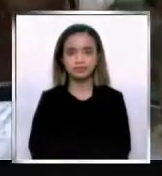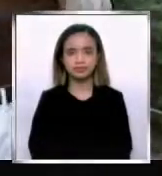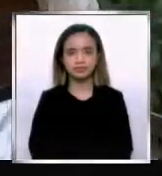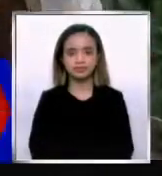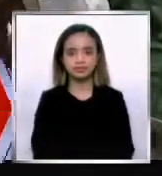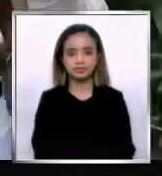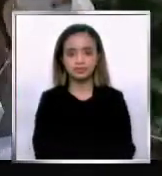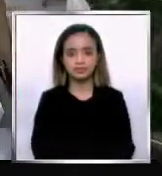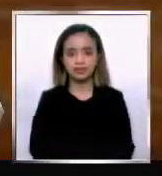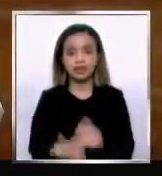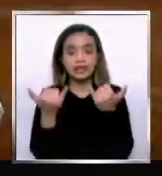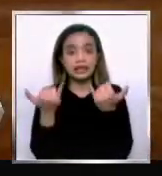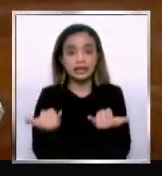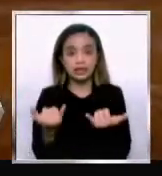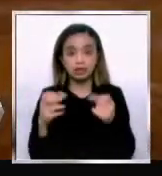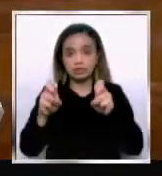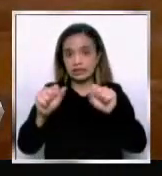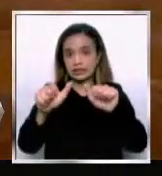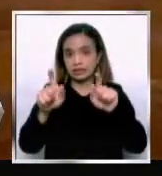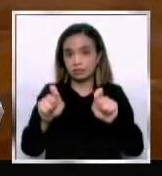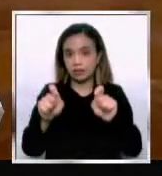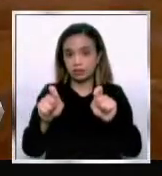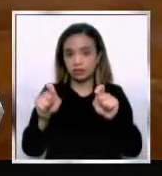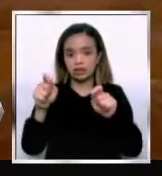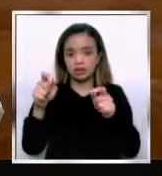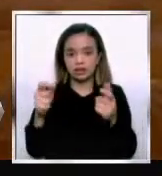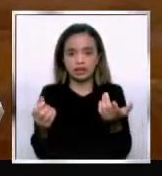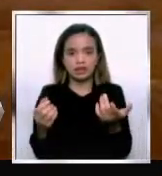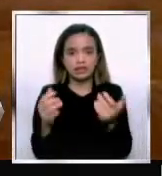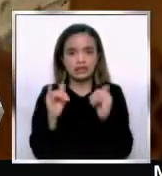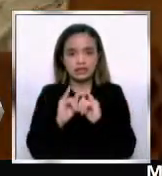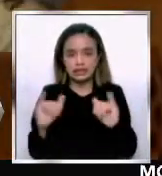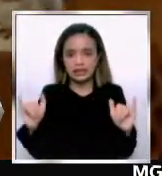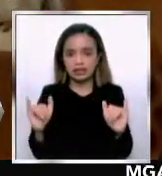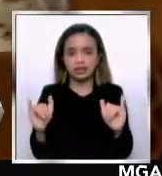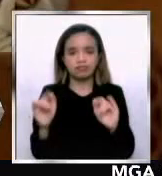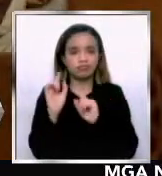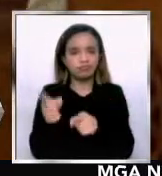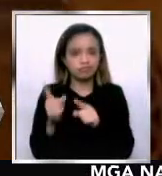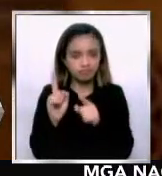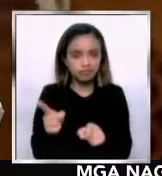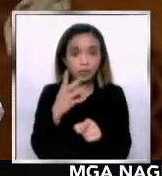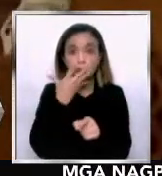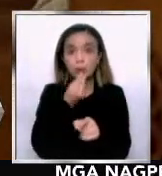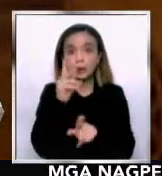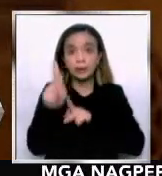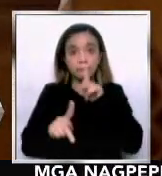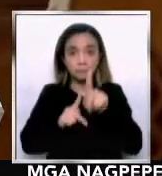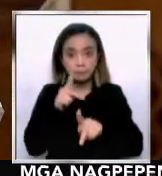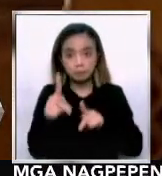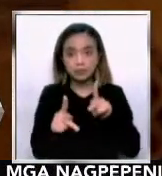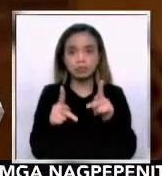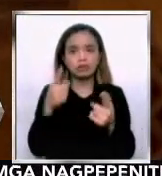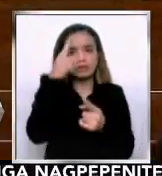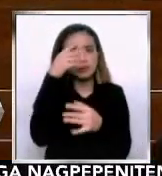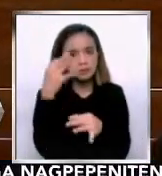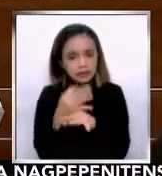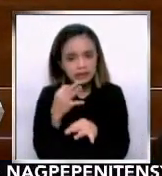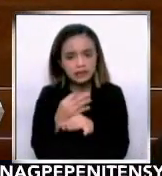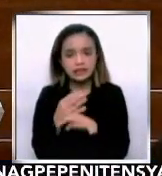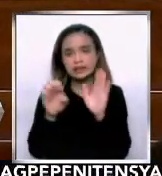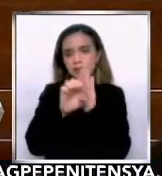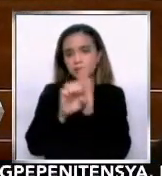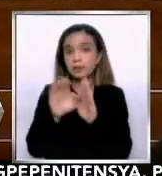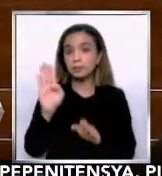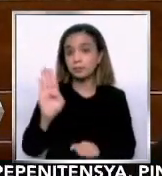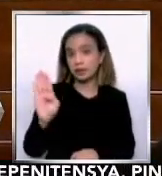Ngayong Sabado de Gloria, wala pa rin patid ang pagdating ng mga mananampalatayang nananalangin sa mga simbahan tulad sa Baclaran Church. Hindi